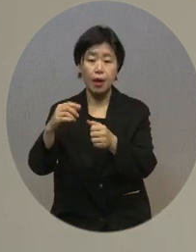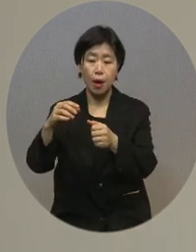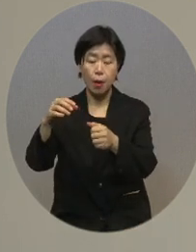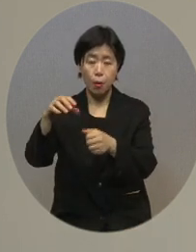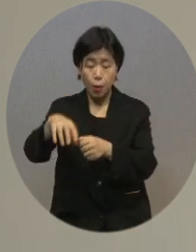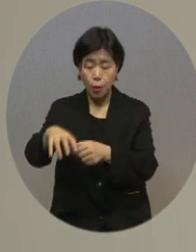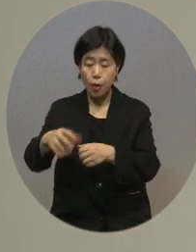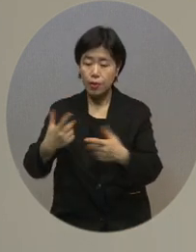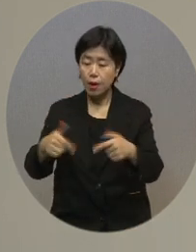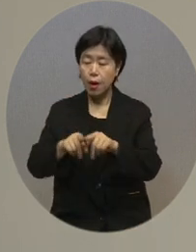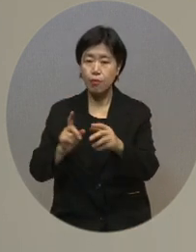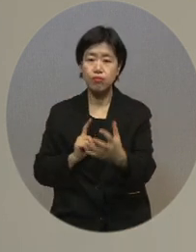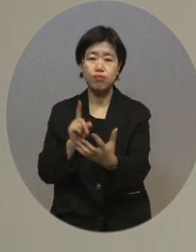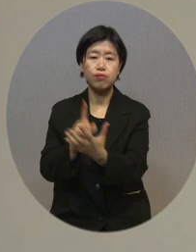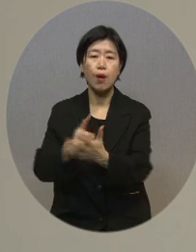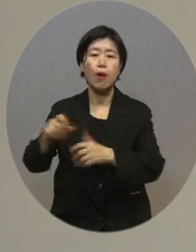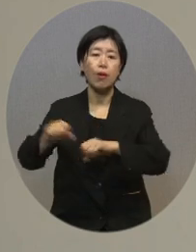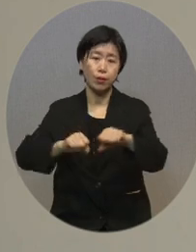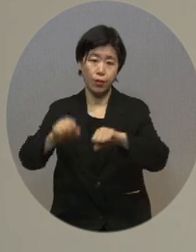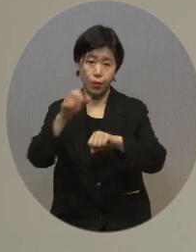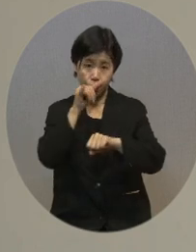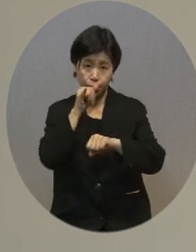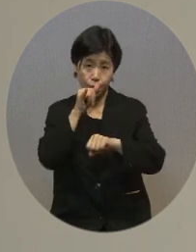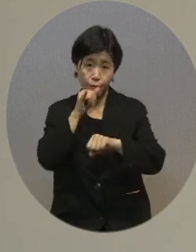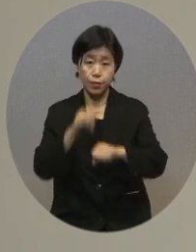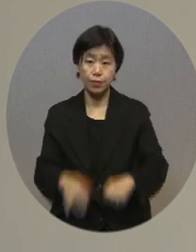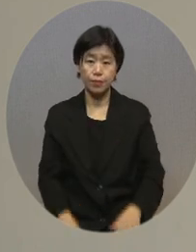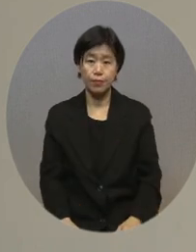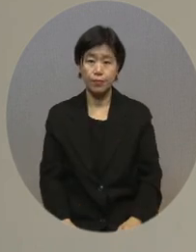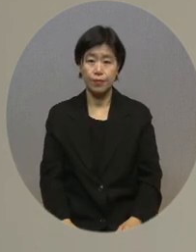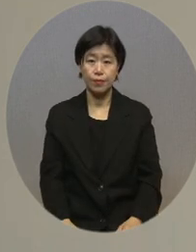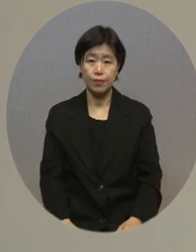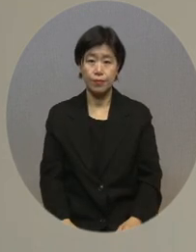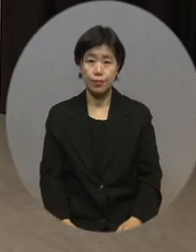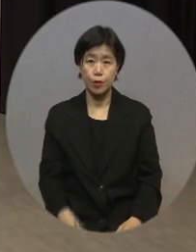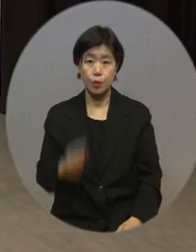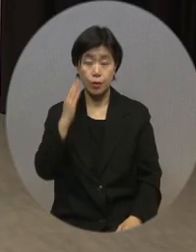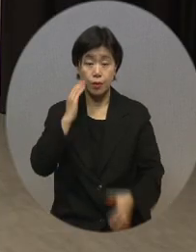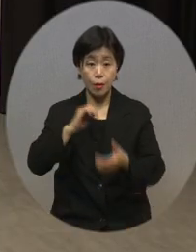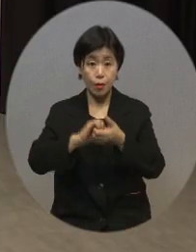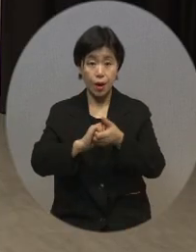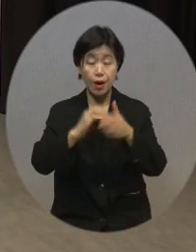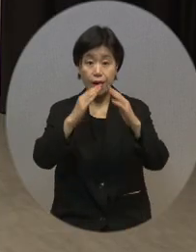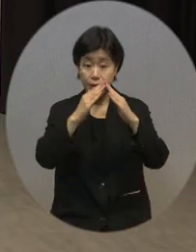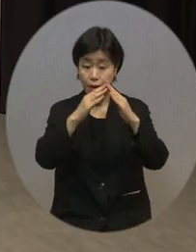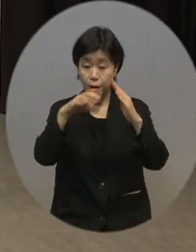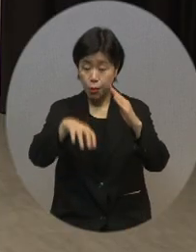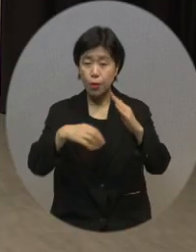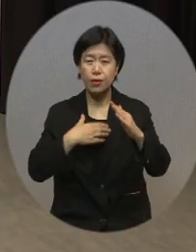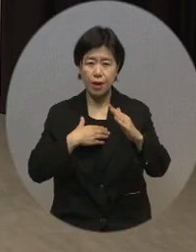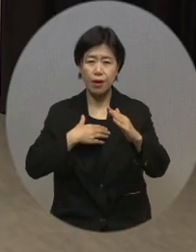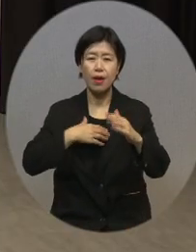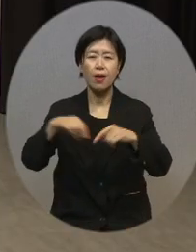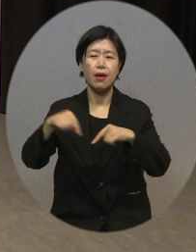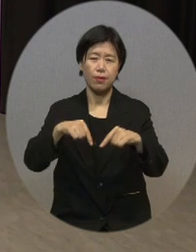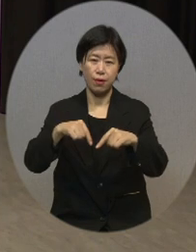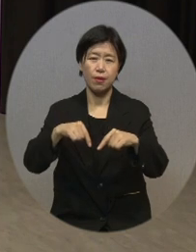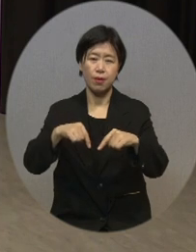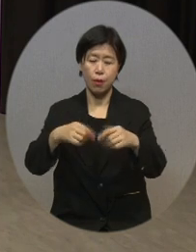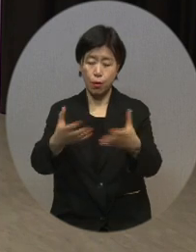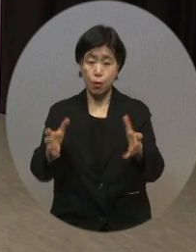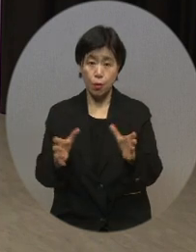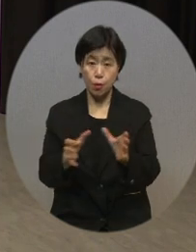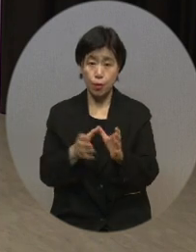시작과 함께 청와대 행정관으로 근무를 아, 했습니다. 그러셨구나. 예, 예. 그래서 청와대 행정관 생활을